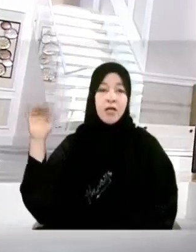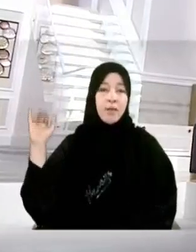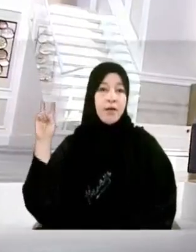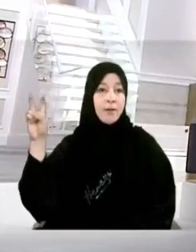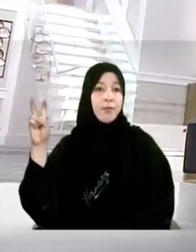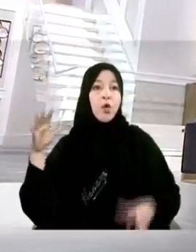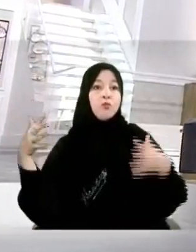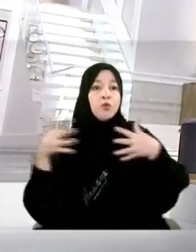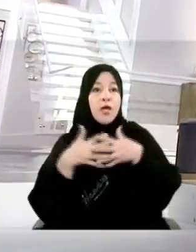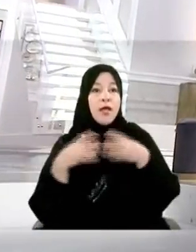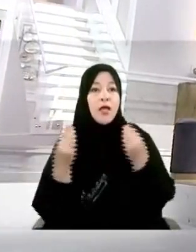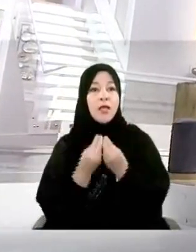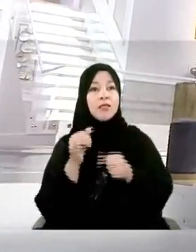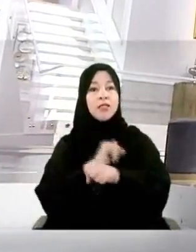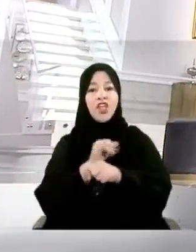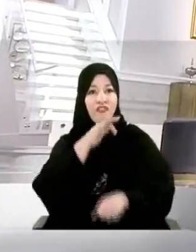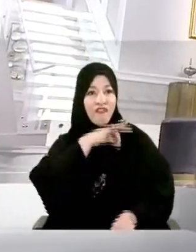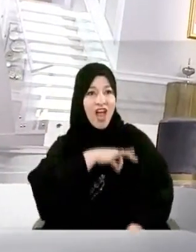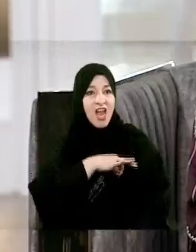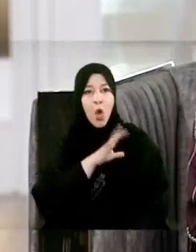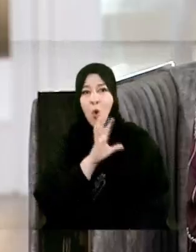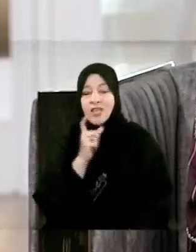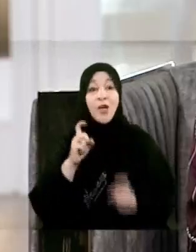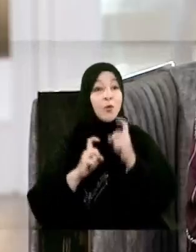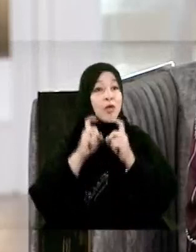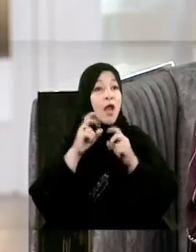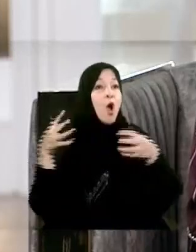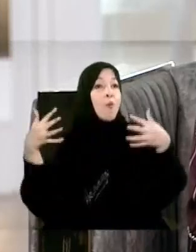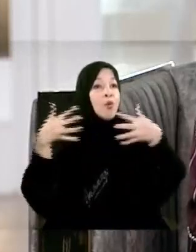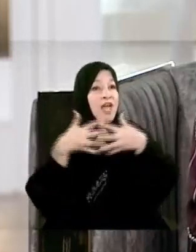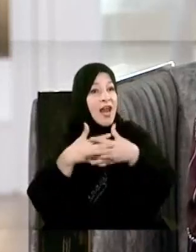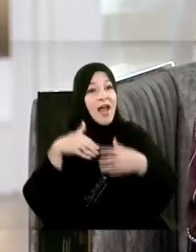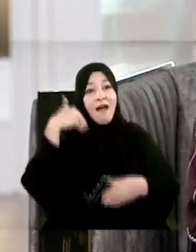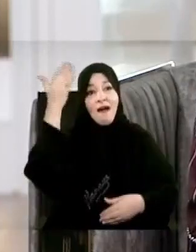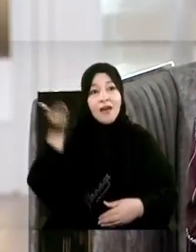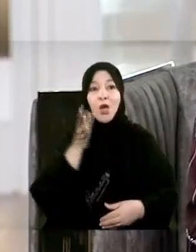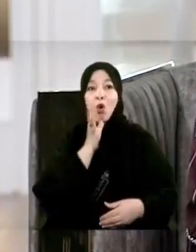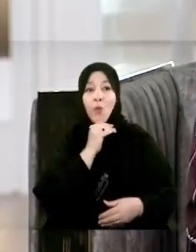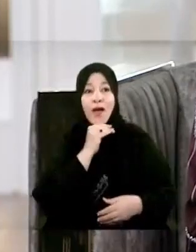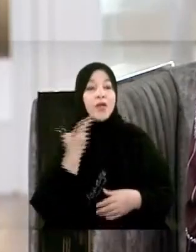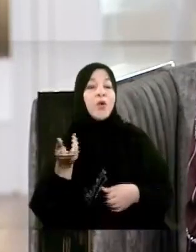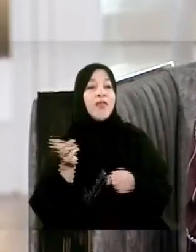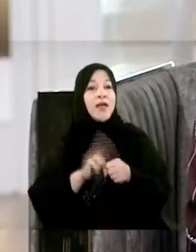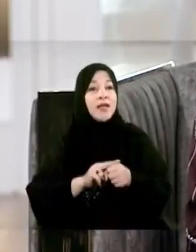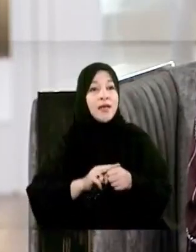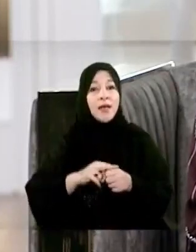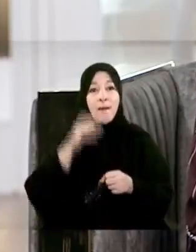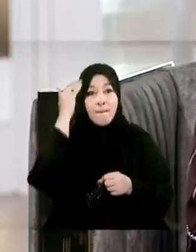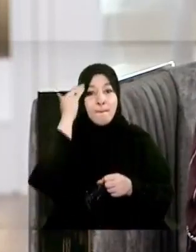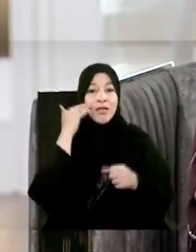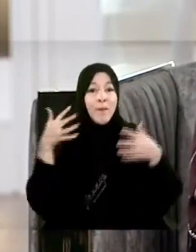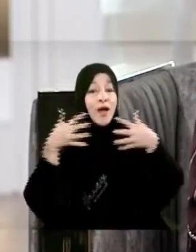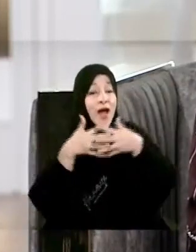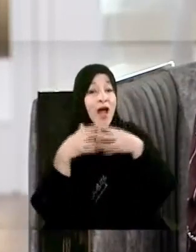عن ماذا أضافت لها هذه المسابقة من مشاركة خارجية واحتكاك بالمتسابقين الآخرين